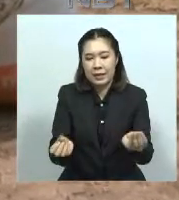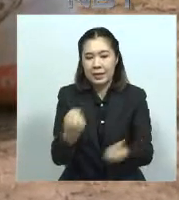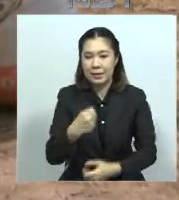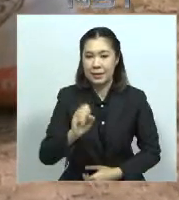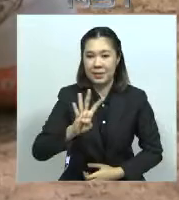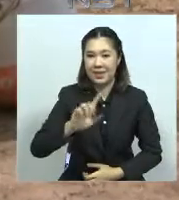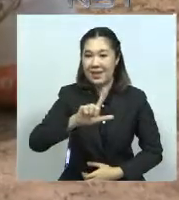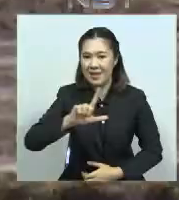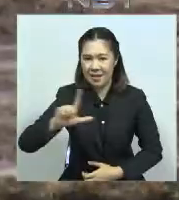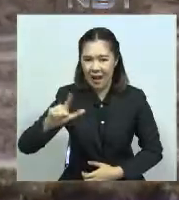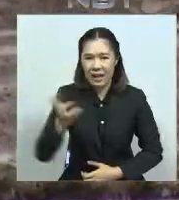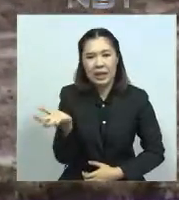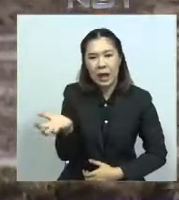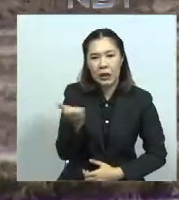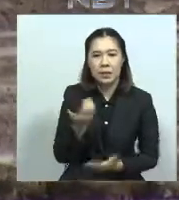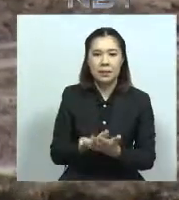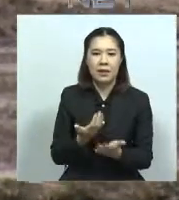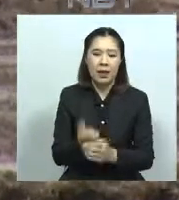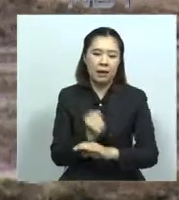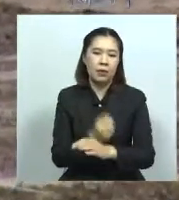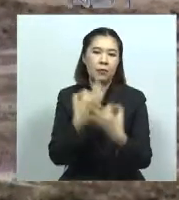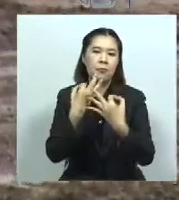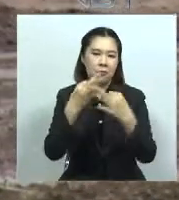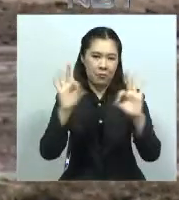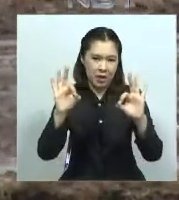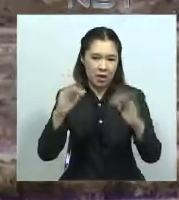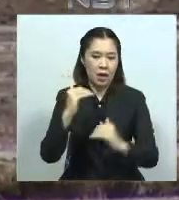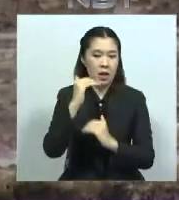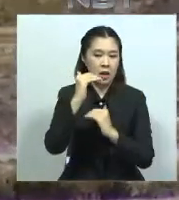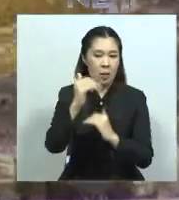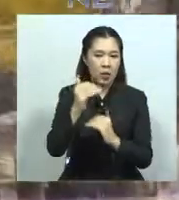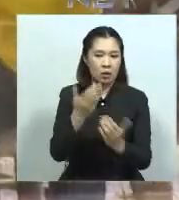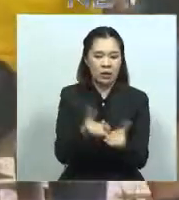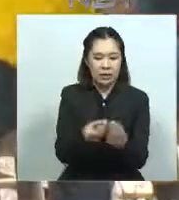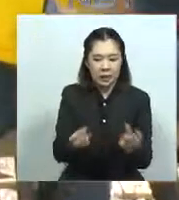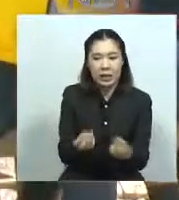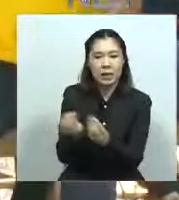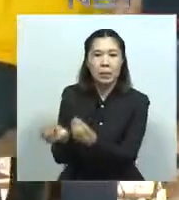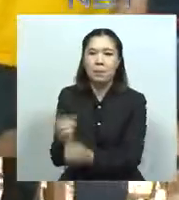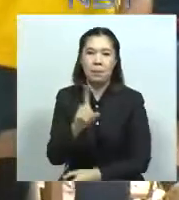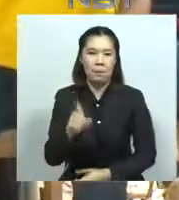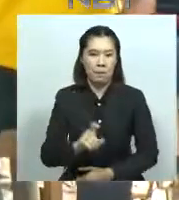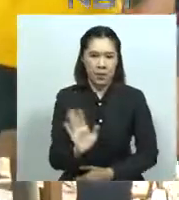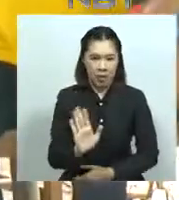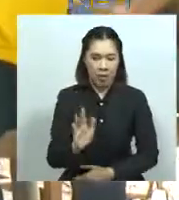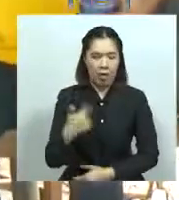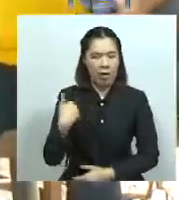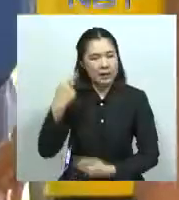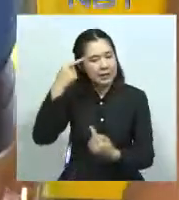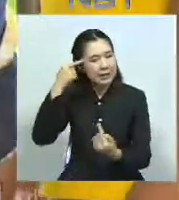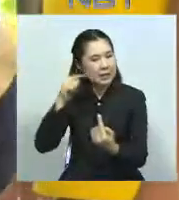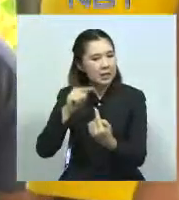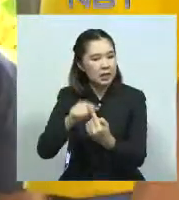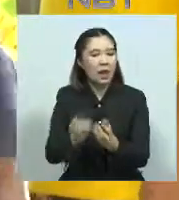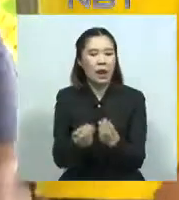จาค2คนให้ยืมโดยไม่คิดค่าใช้จ่ายและไม่มีกำหนดคืนซึ่งเจ้าของที่ดินหวังว่าจะสร้างประโยชน์ให้กับชุมช